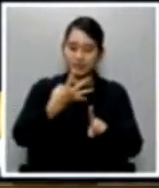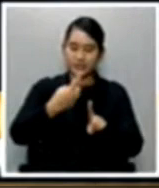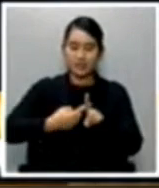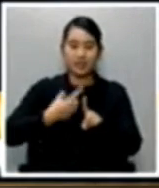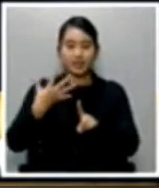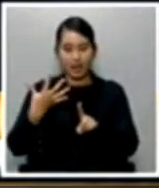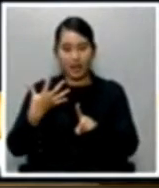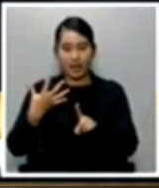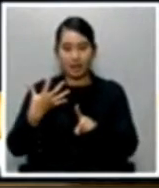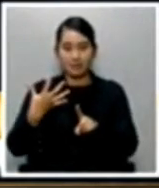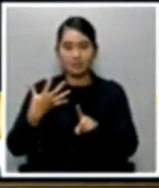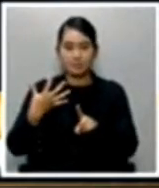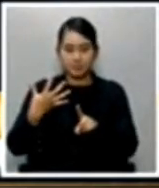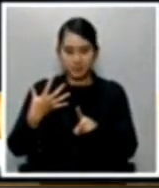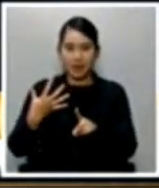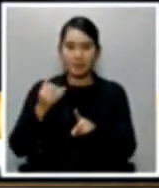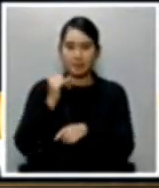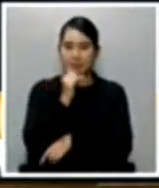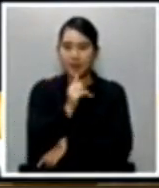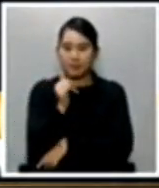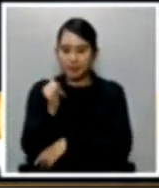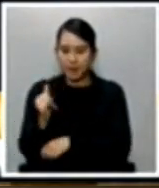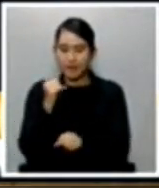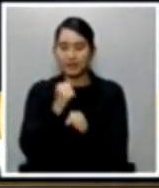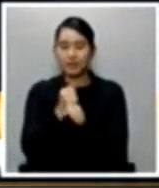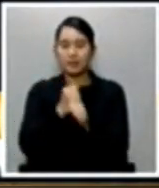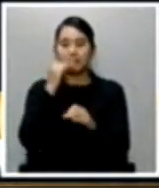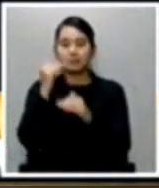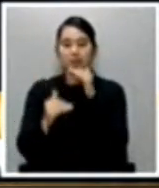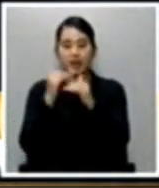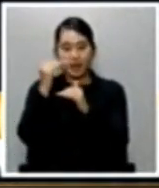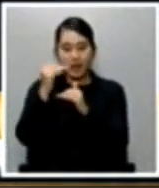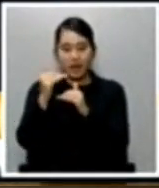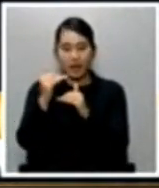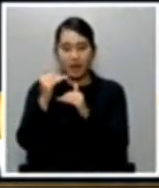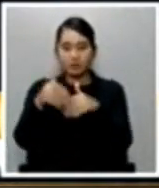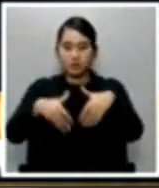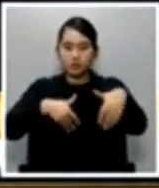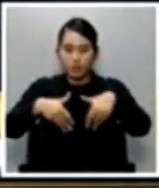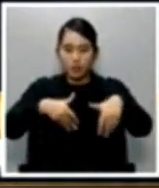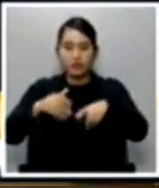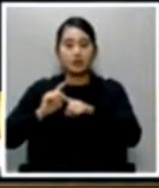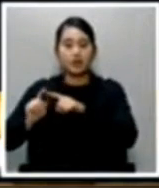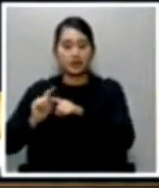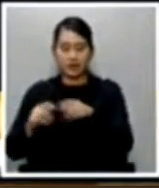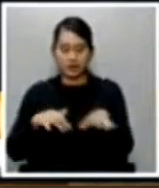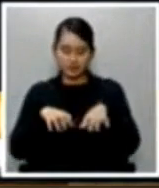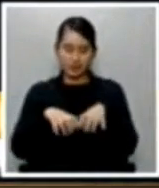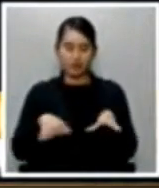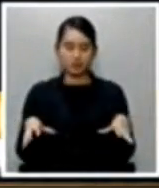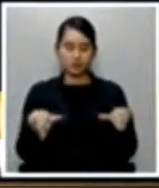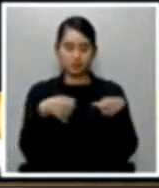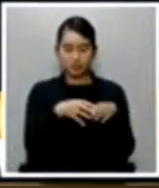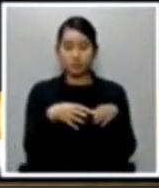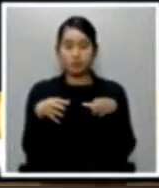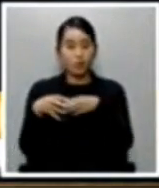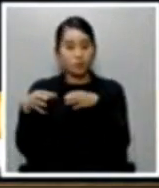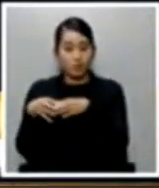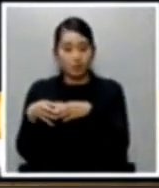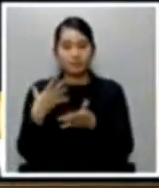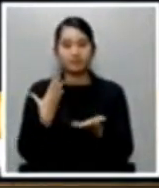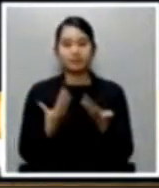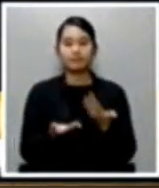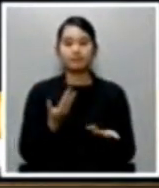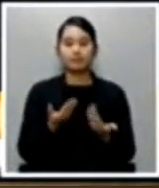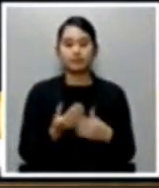ที่เขาจะต้องไปทำงานพัฒนาชนบทอย่างเป็นจริงเป็นจังโดยที่มีการจับเป็นกลุ่มนะครับเป็นทีมซึ่ง